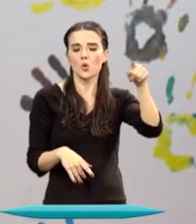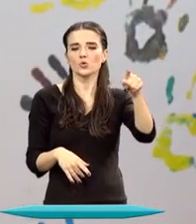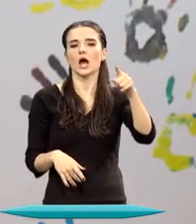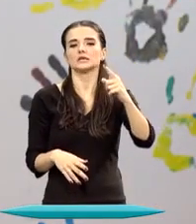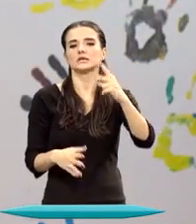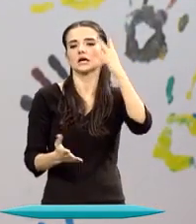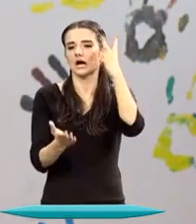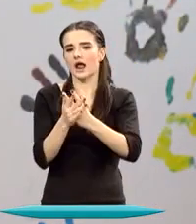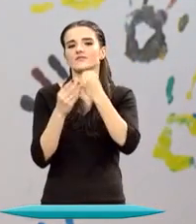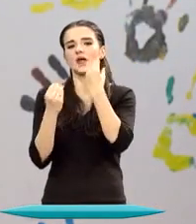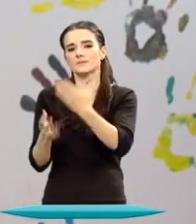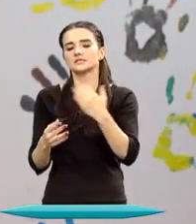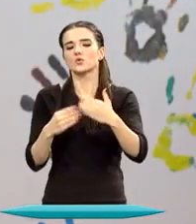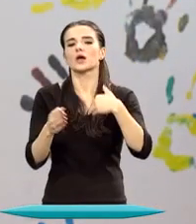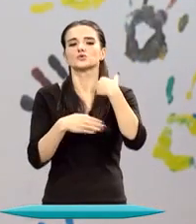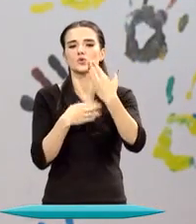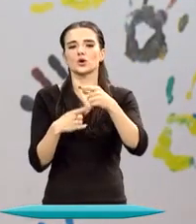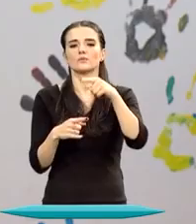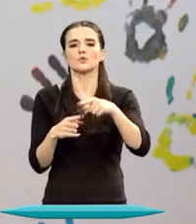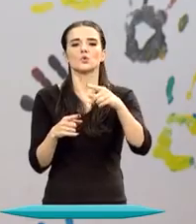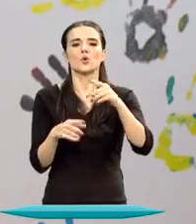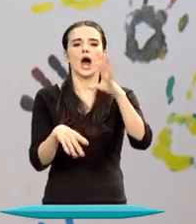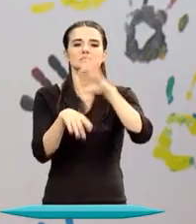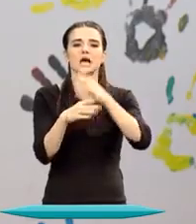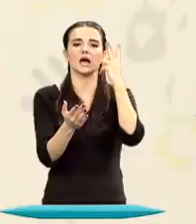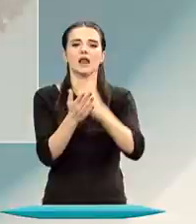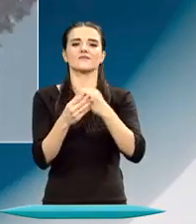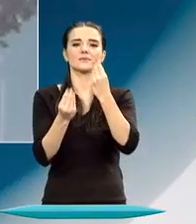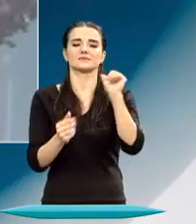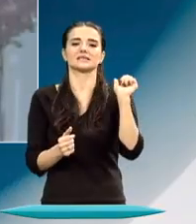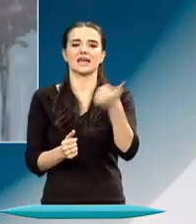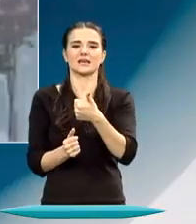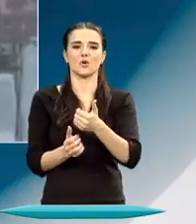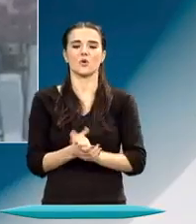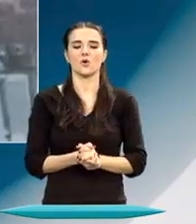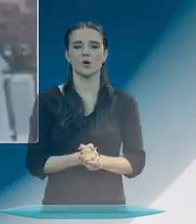yönlendirip onların teşhis koyup ondan sonra bu tanıyı koymamız gerekmektedir.